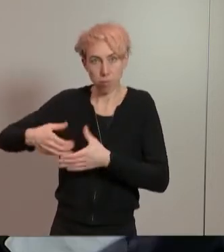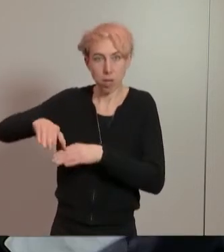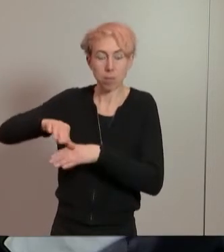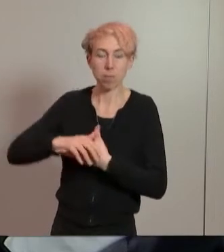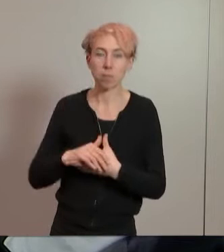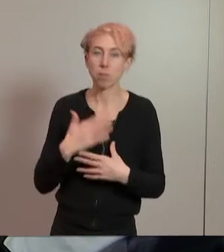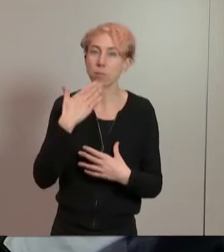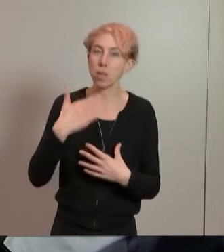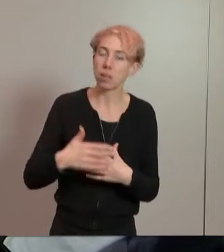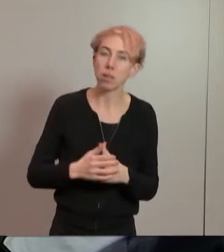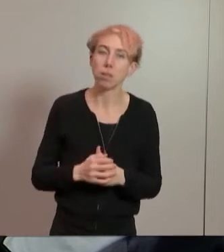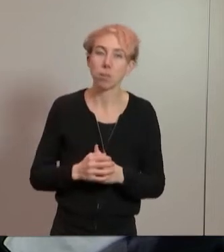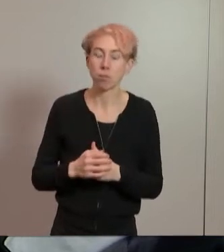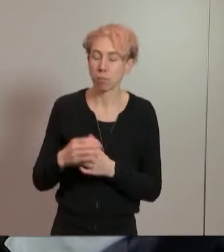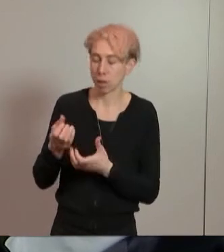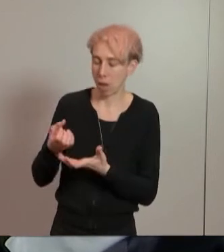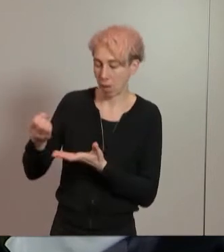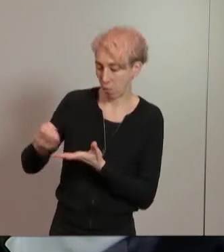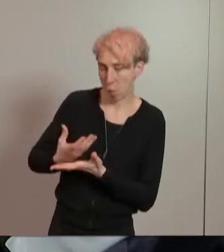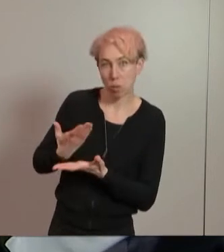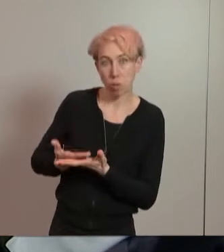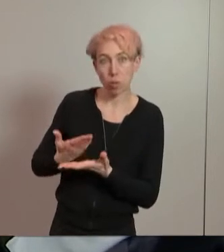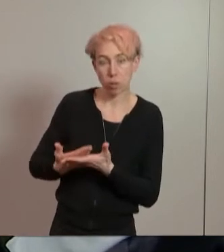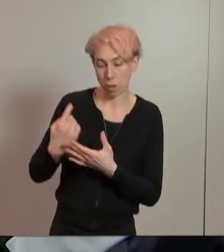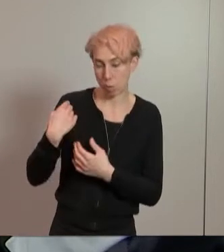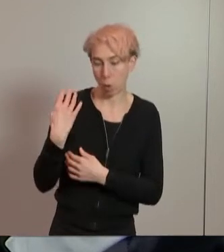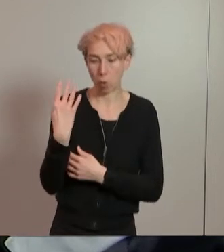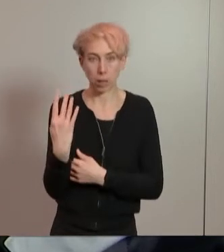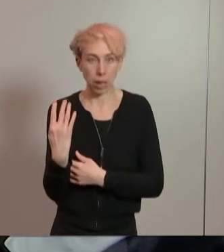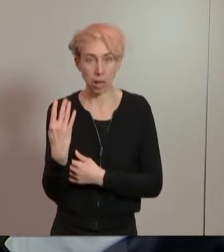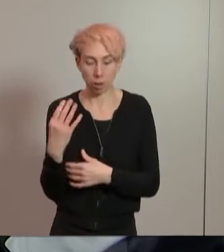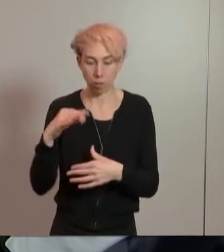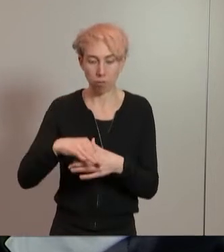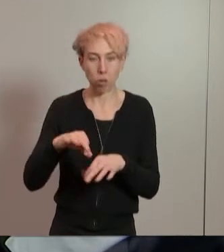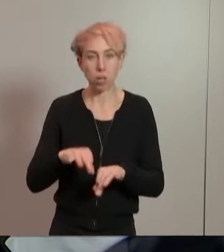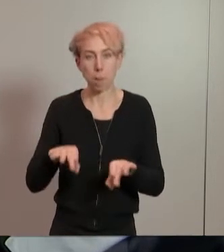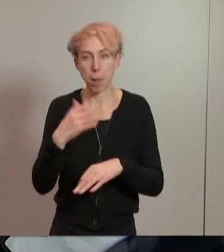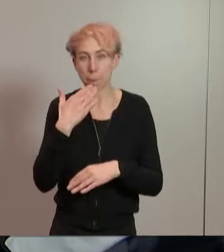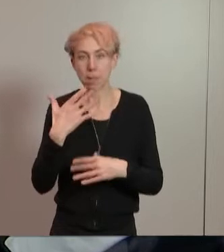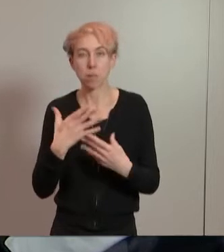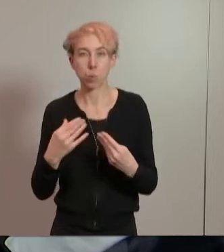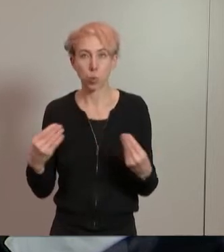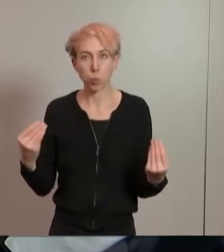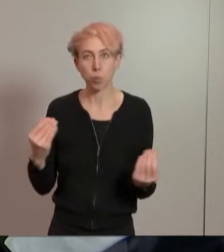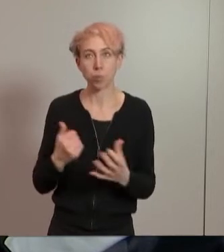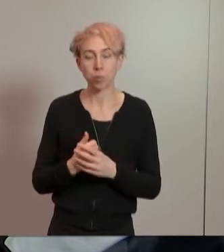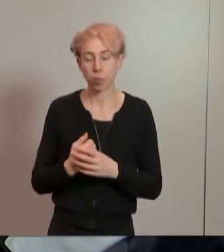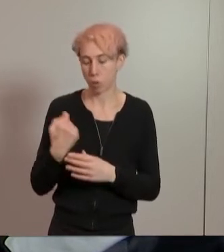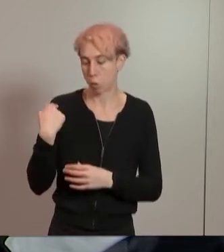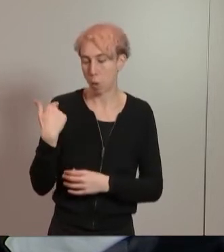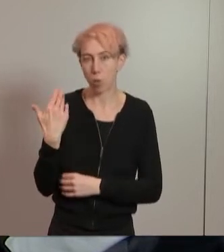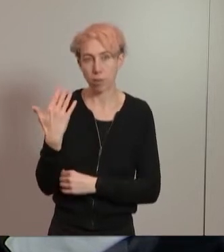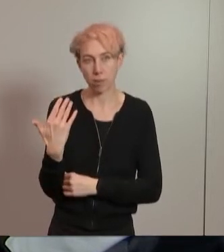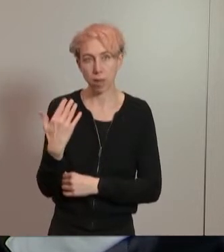Merci. C'était une information, cette délibération numéro 4. Il n'y a pas de vote. Merci beaucoup. Délibération